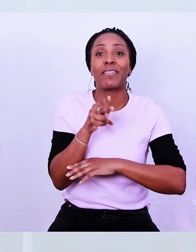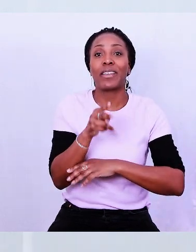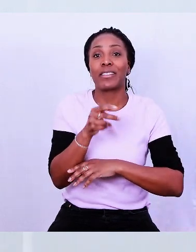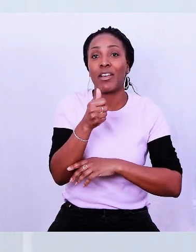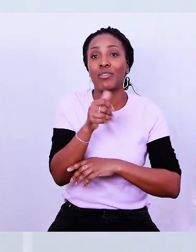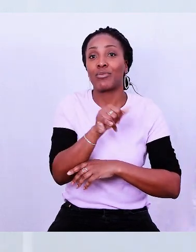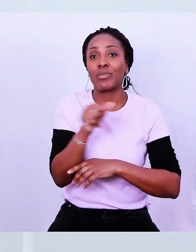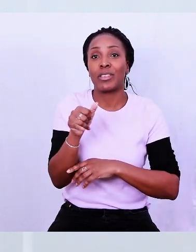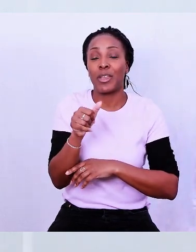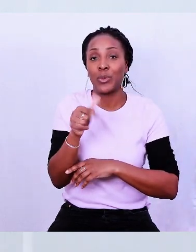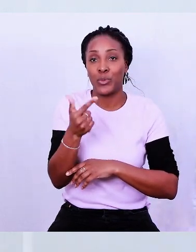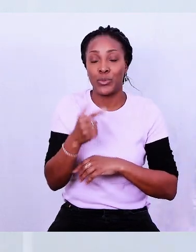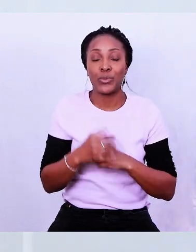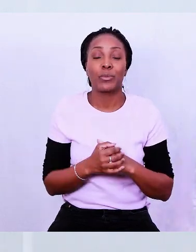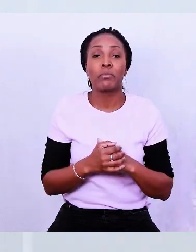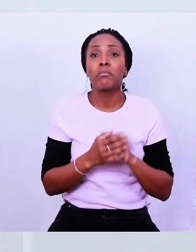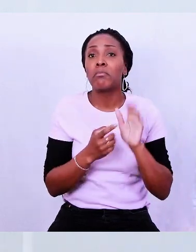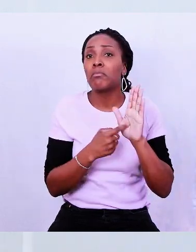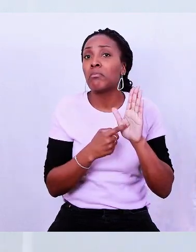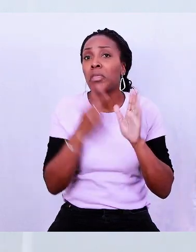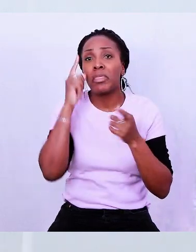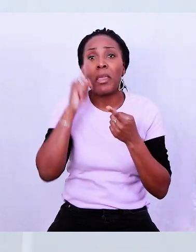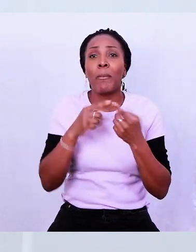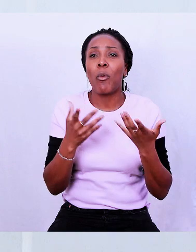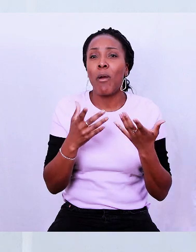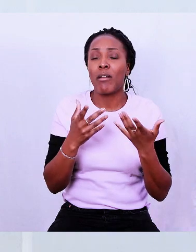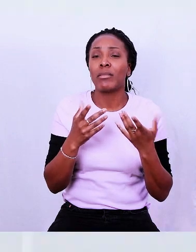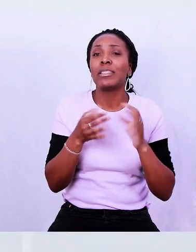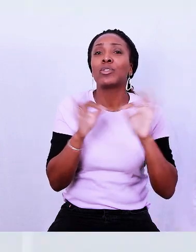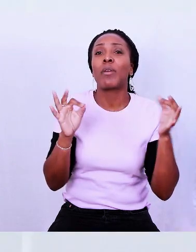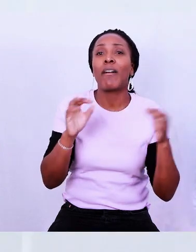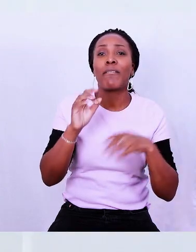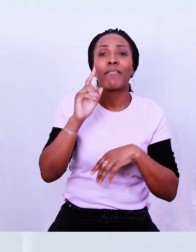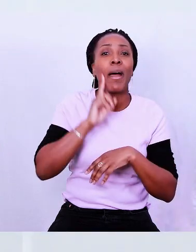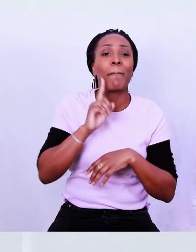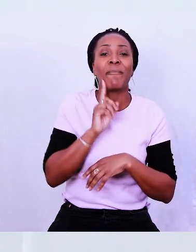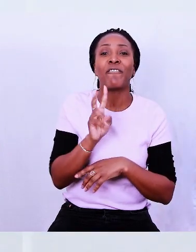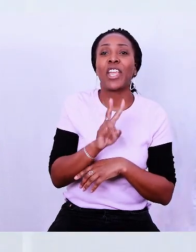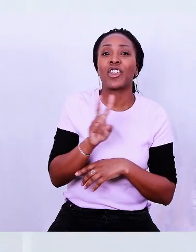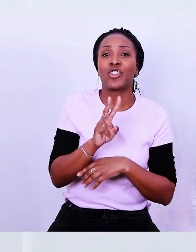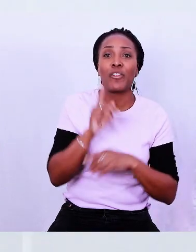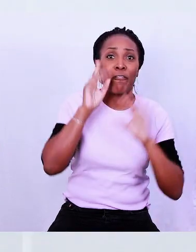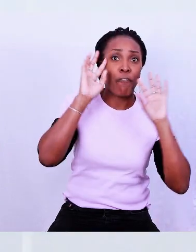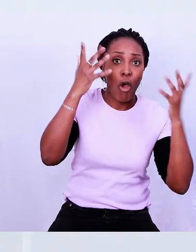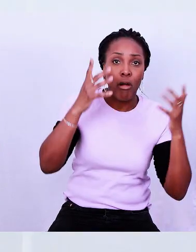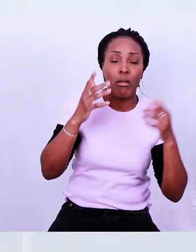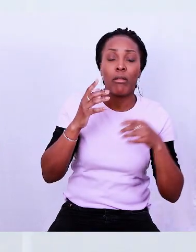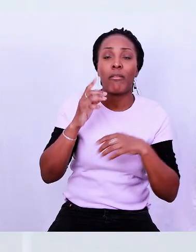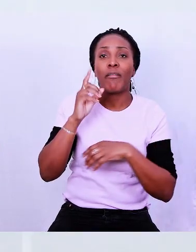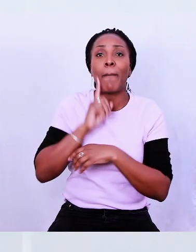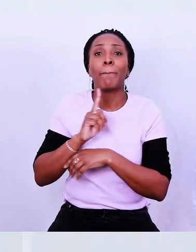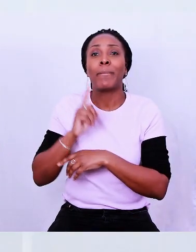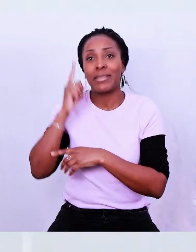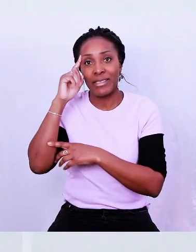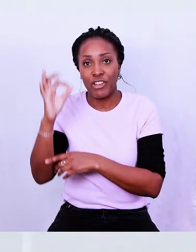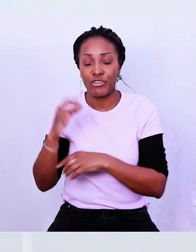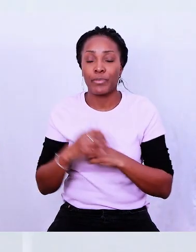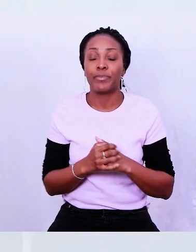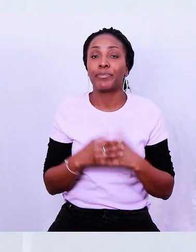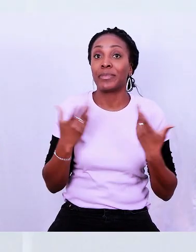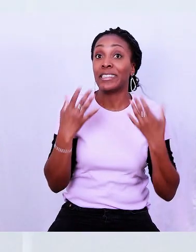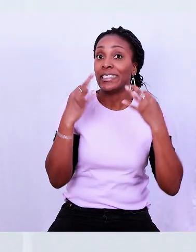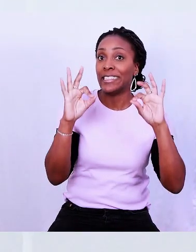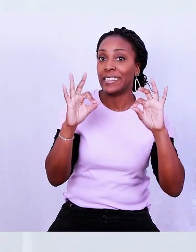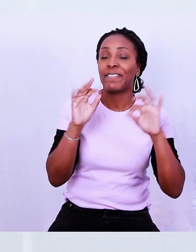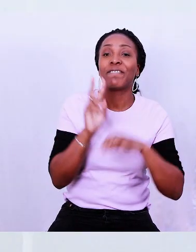12. Ça parle des vierges folles et sages. Alors le royaume des cieux sera semblable à 10 vierges, qui ayant pris